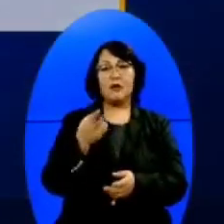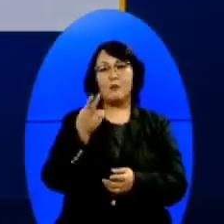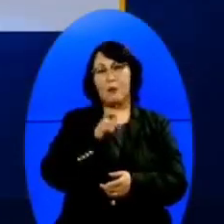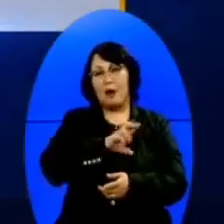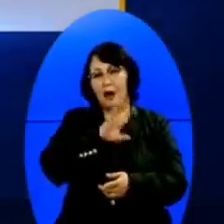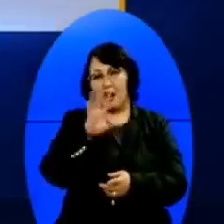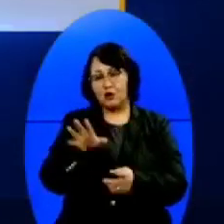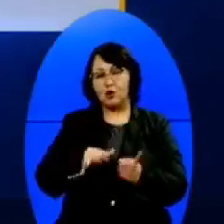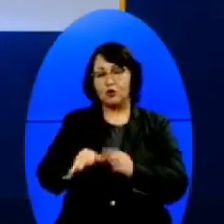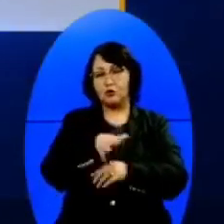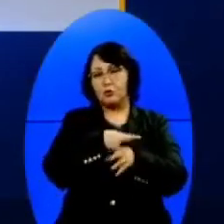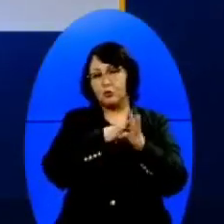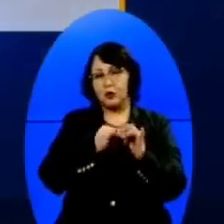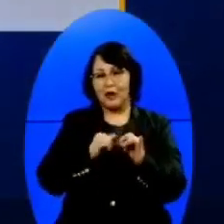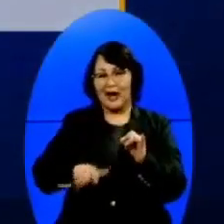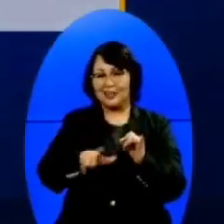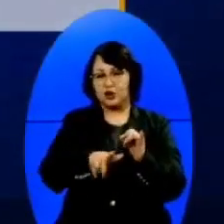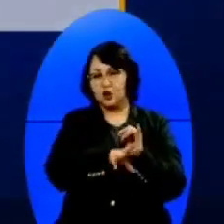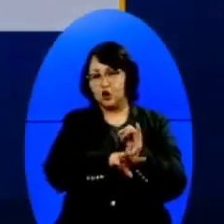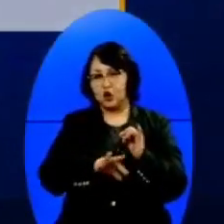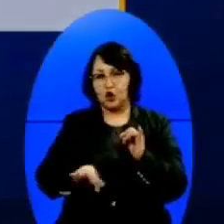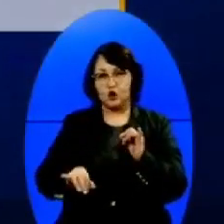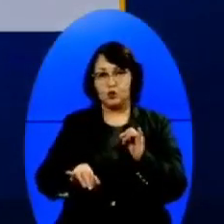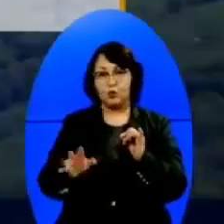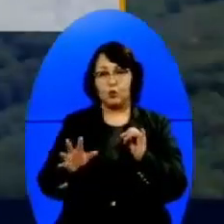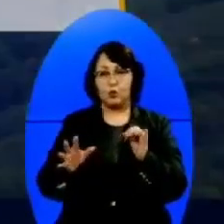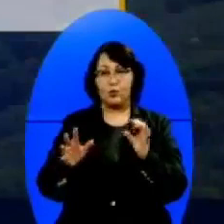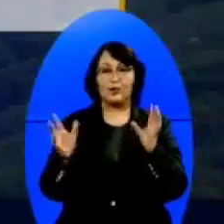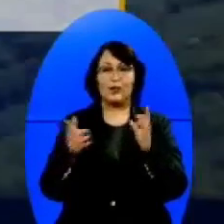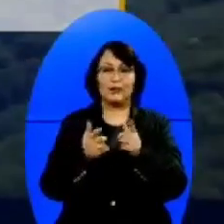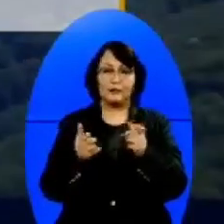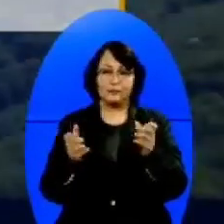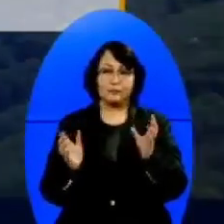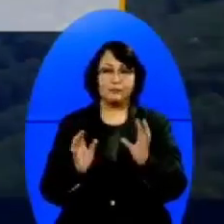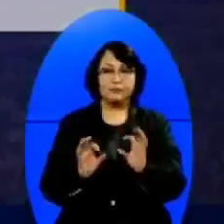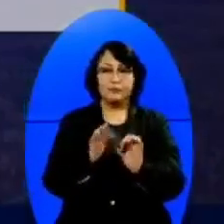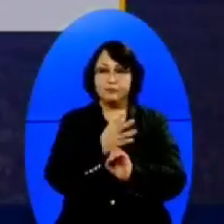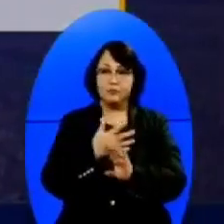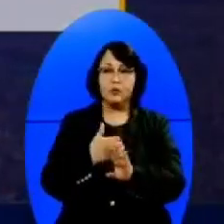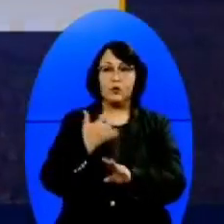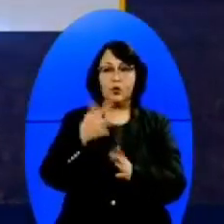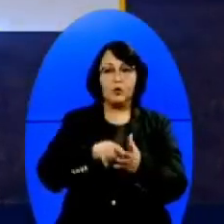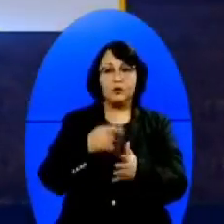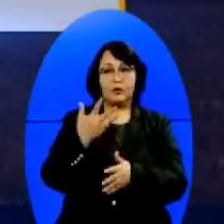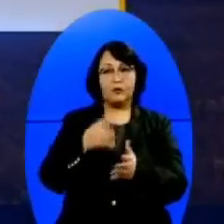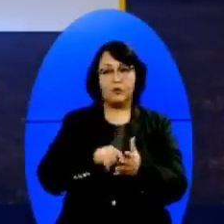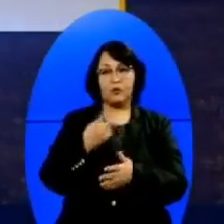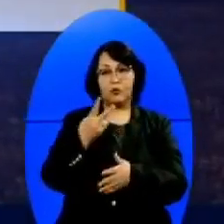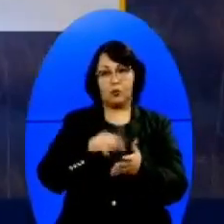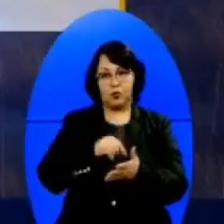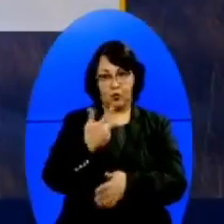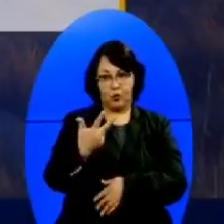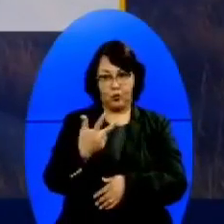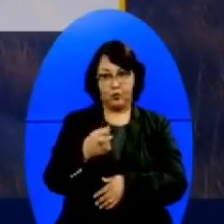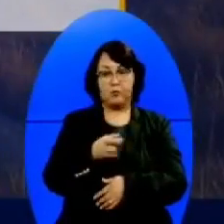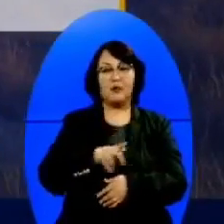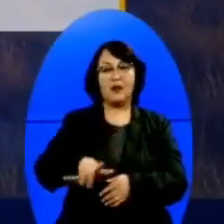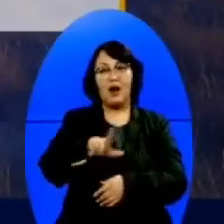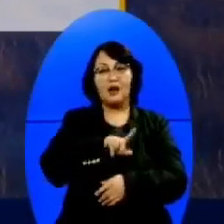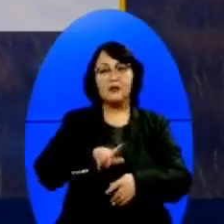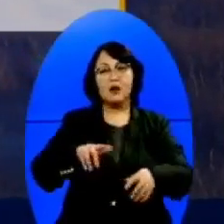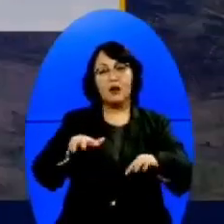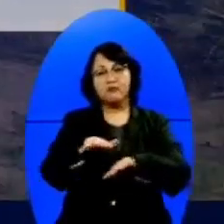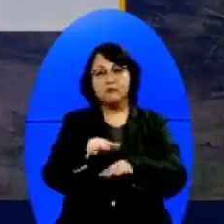үр дагаврыг бууруулах 3-5-2-3 бэлчээрийн нөөц газар Менингийн тал Говийн